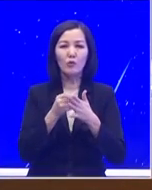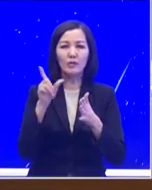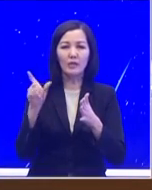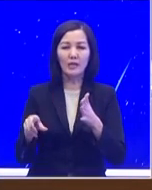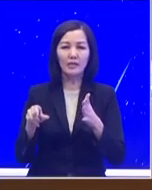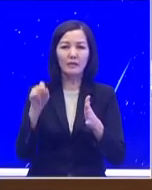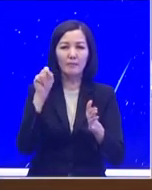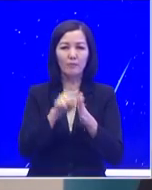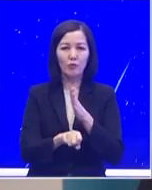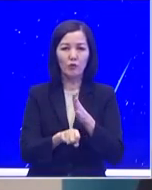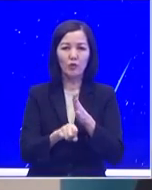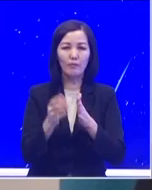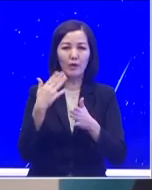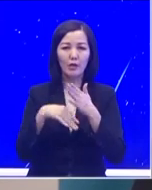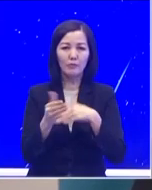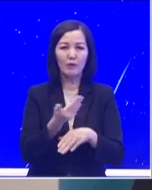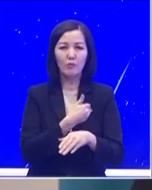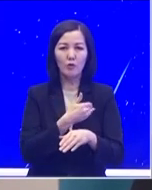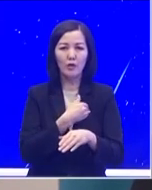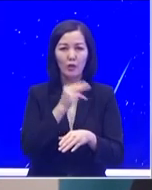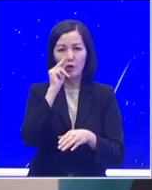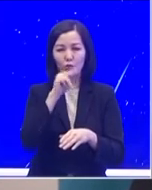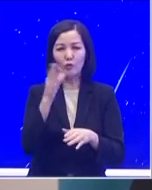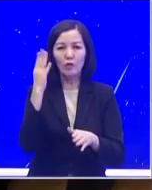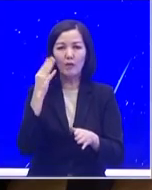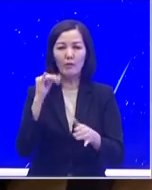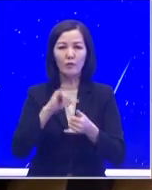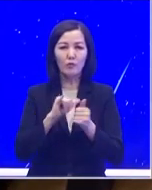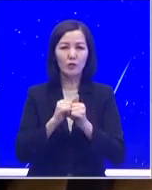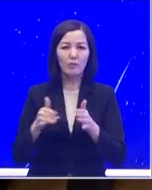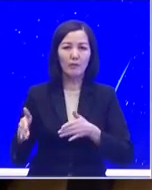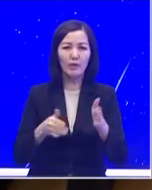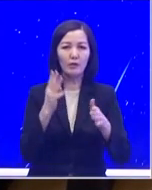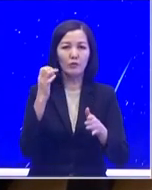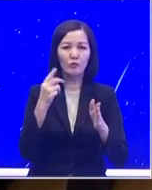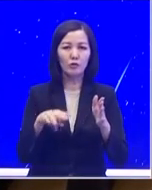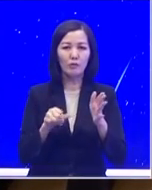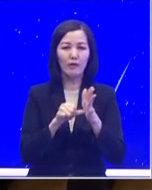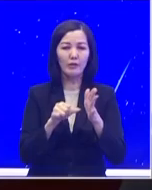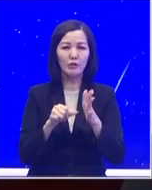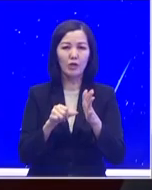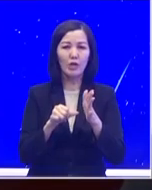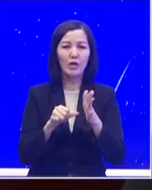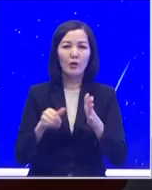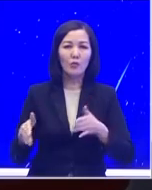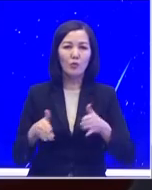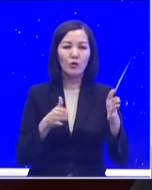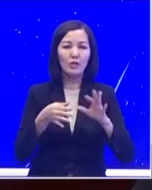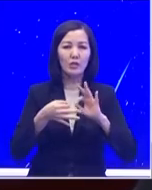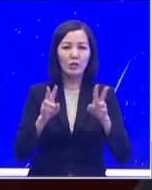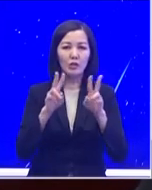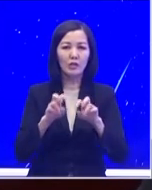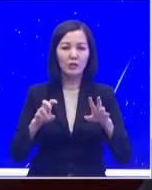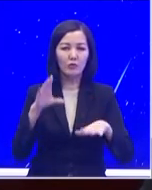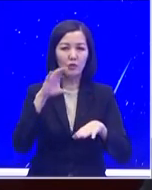пышақтап өлтіріп, ізін суытпақ болған. Алайда күдікті Алматы Өскемен бағытының 426 шақырымында көліктерді жіті тексеру